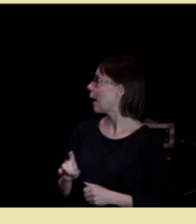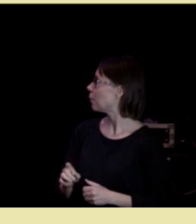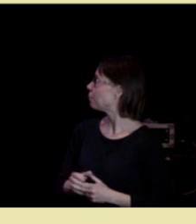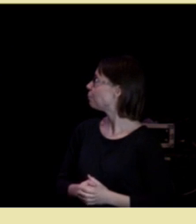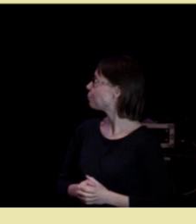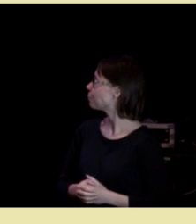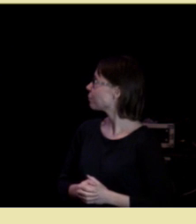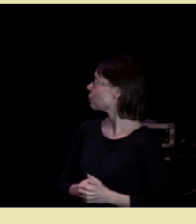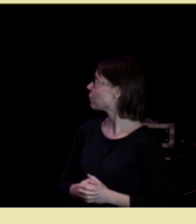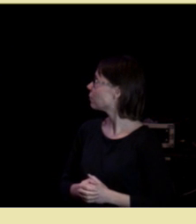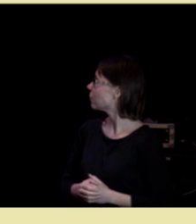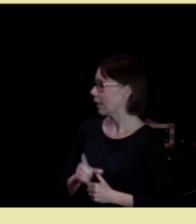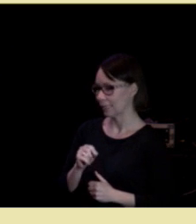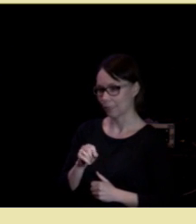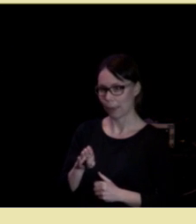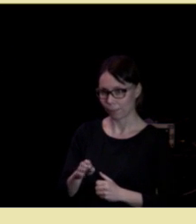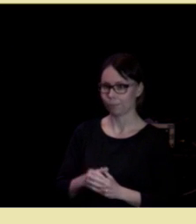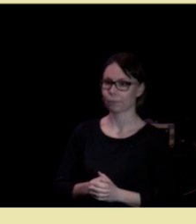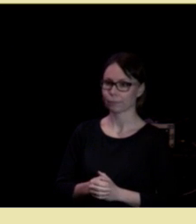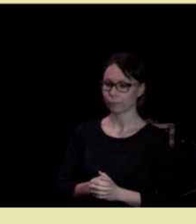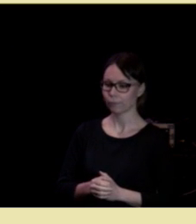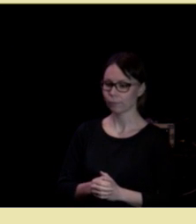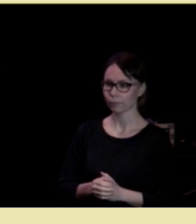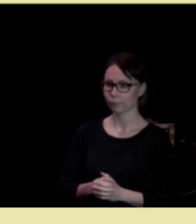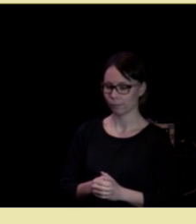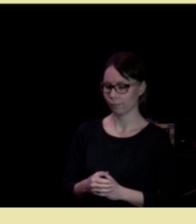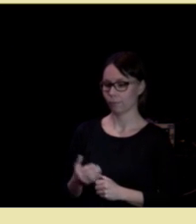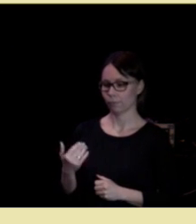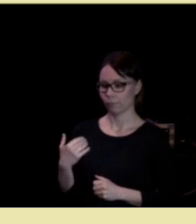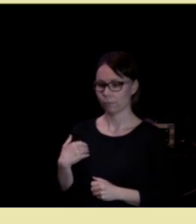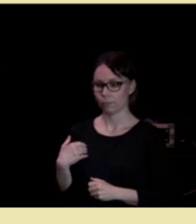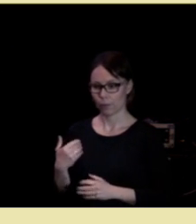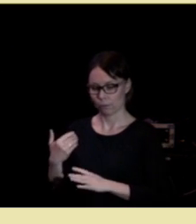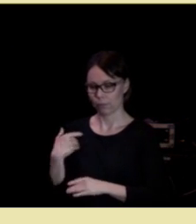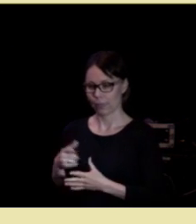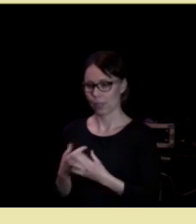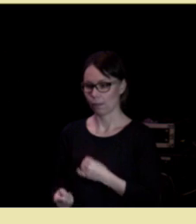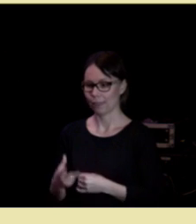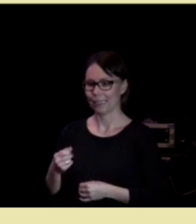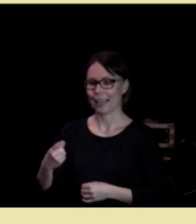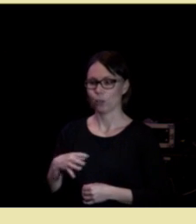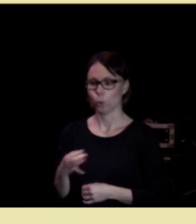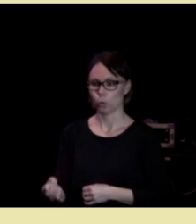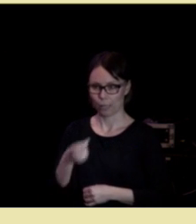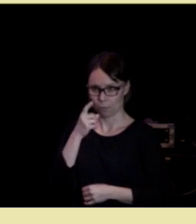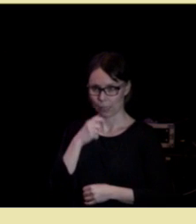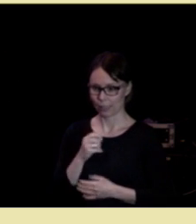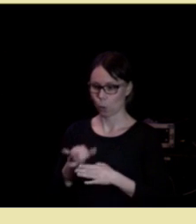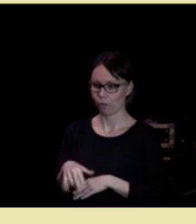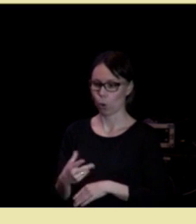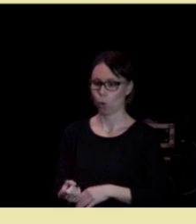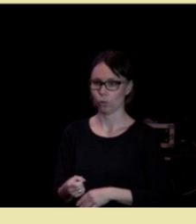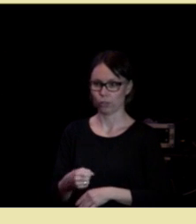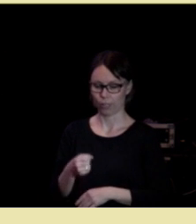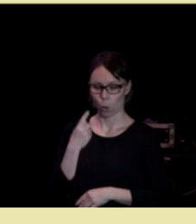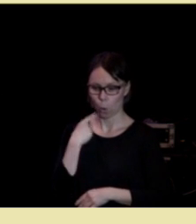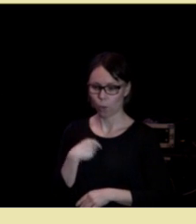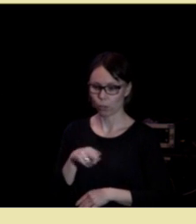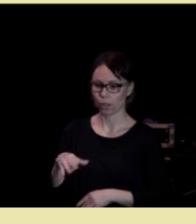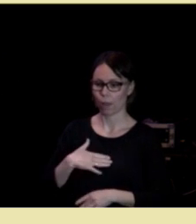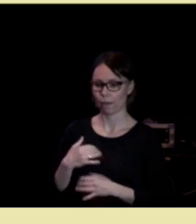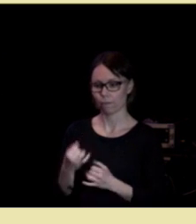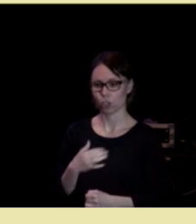På den tiden utgjorde det tallet 31 000 mennesker. Altså 31 000 mennesker over 80 år I Norge hadde